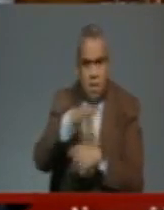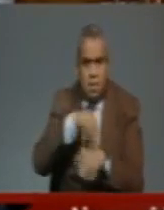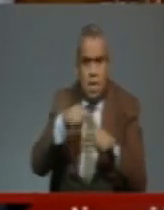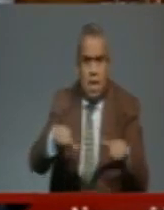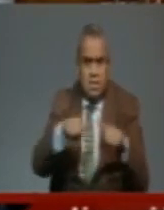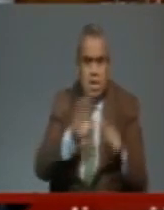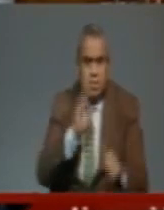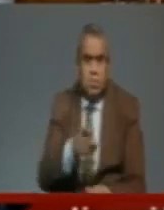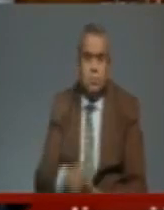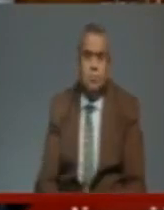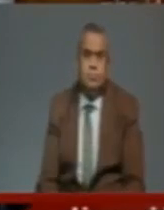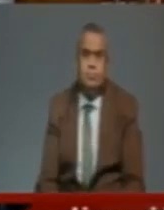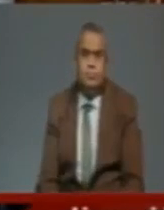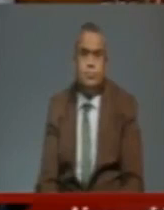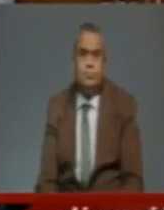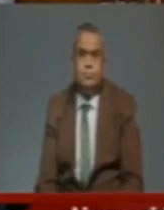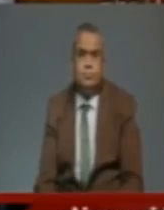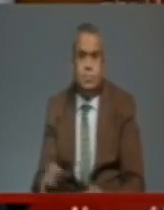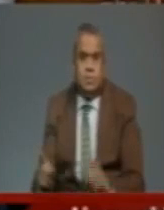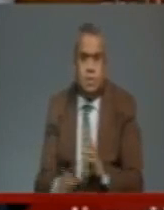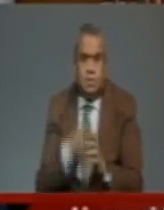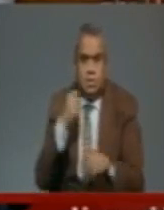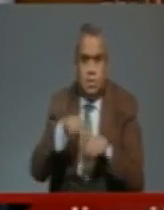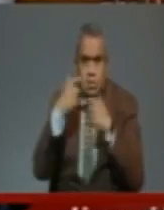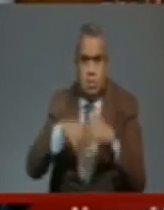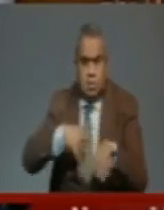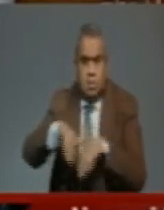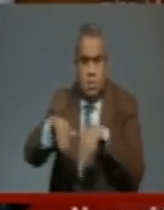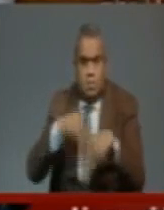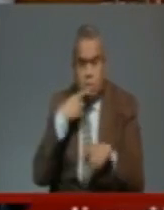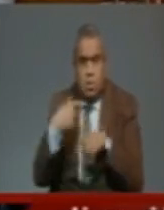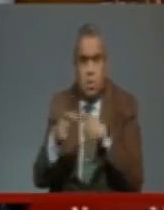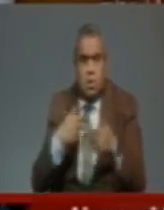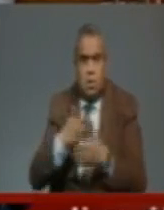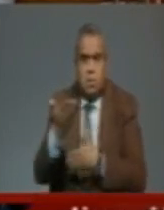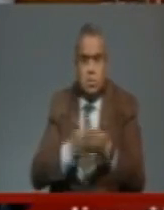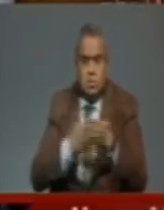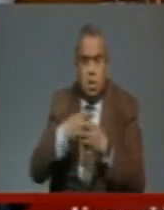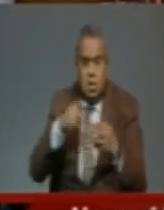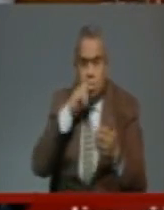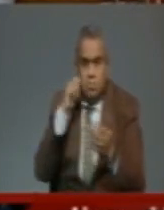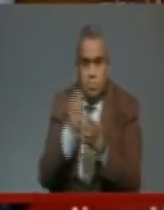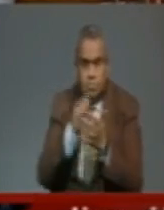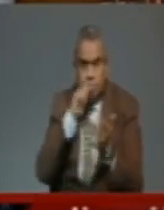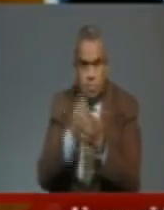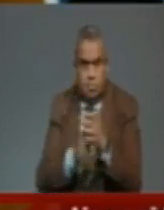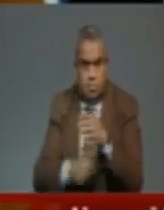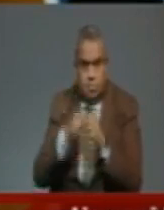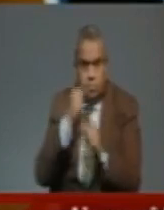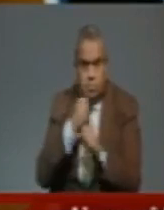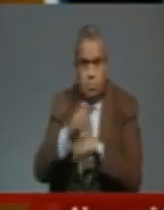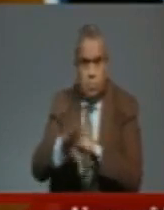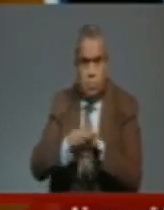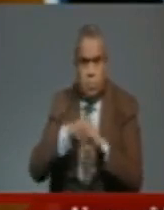ده كان المحور الاولاني يا فندم، اللي هو الممرات اللوجستيه عشان نعظم التجاره والترانزيت وغيره. لازم كان فيه وننفذ توضيح حضرتك، كان لازم فيه